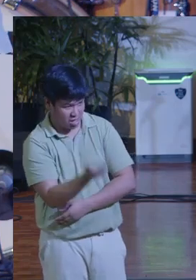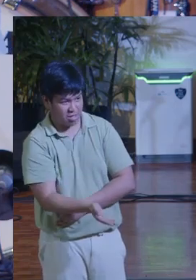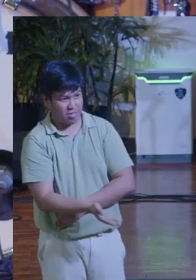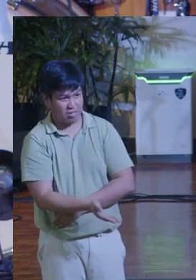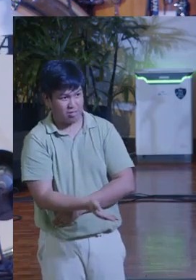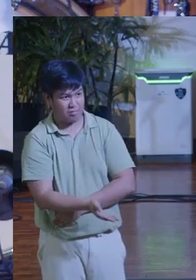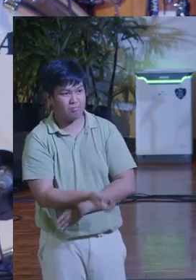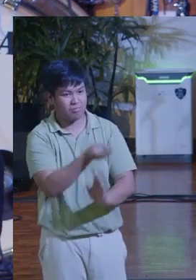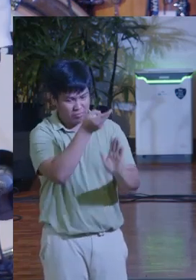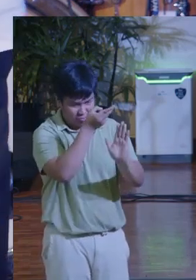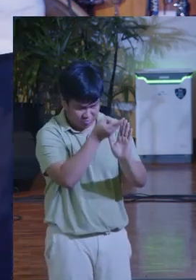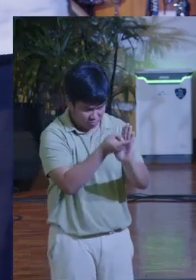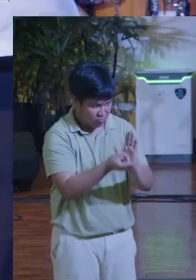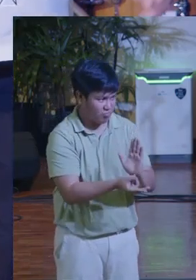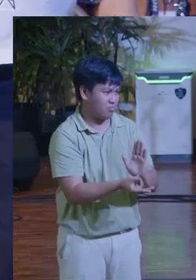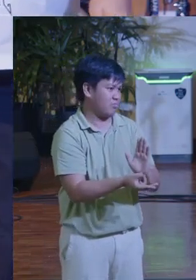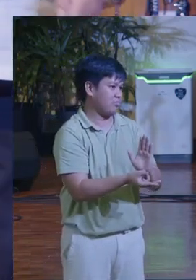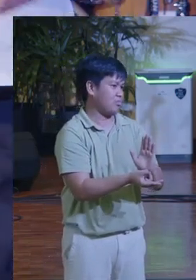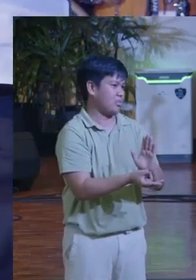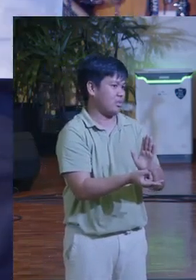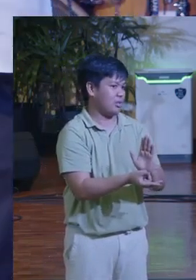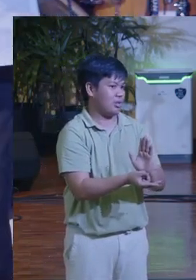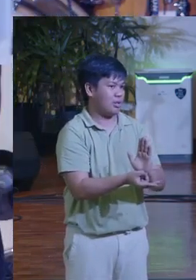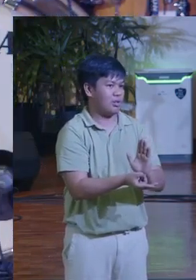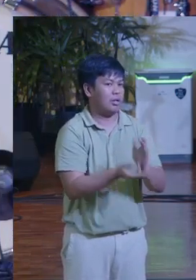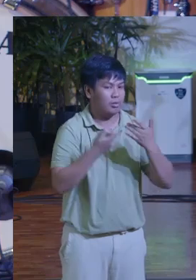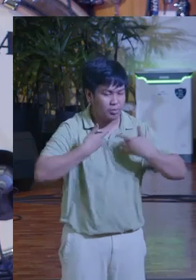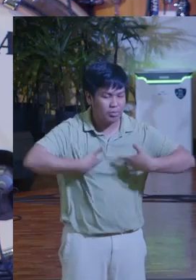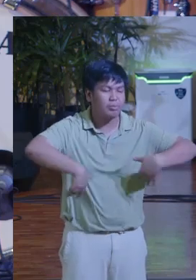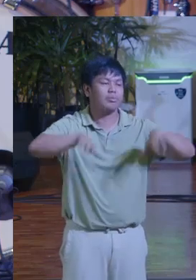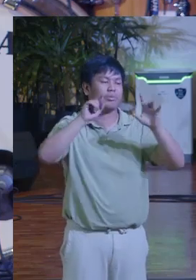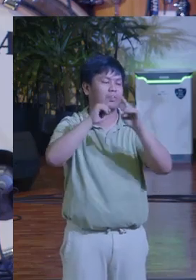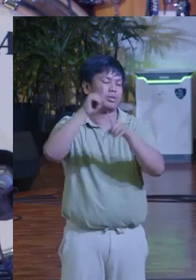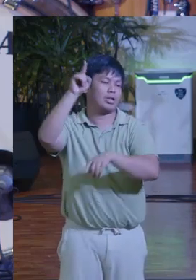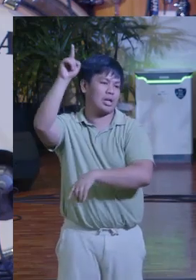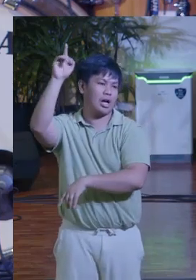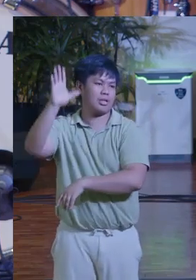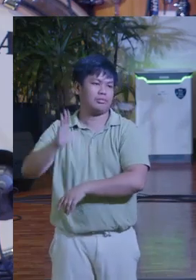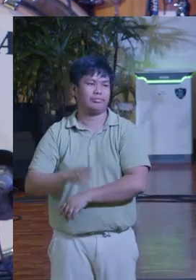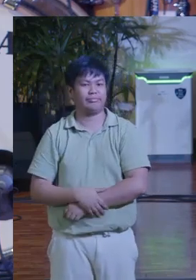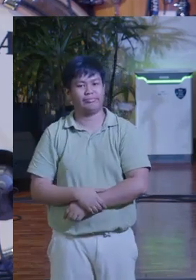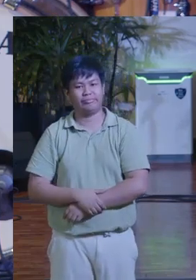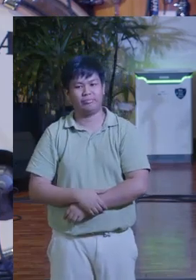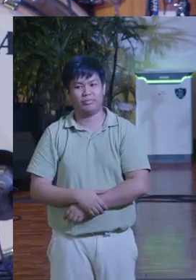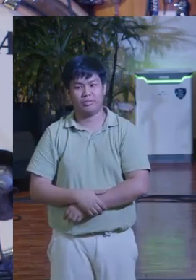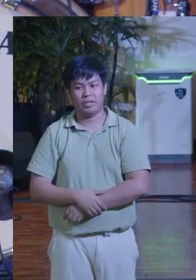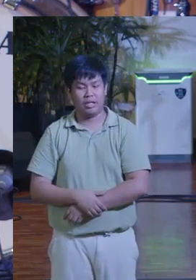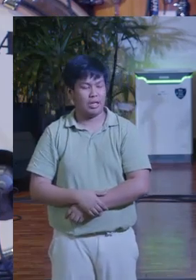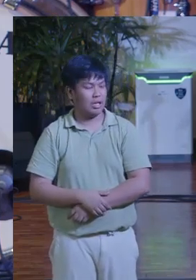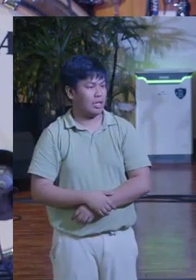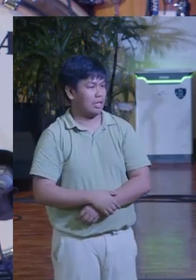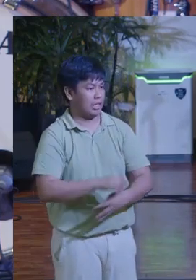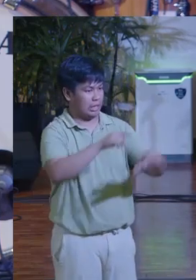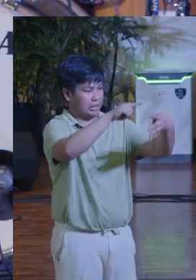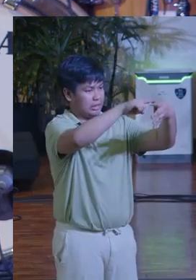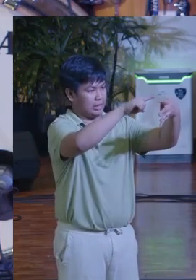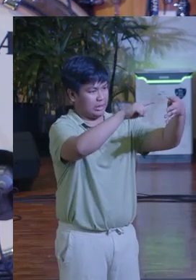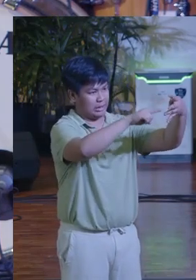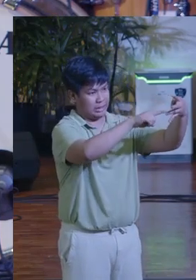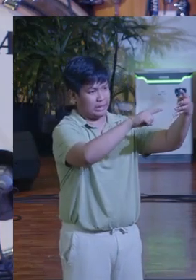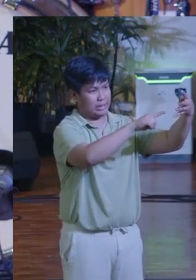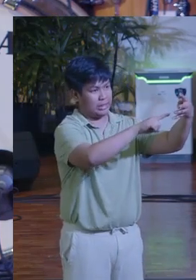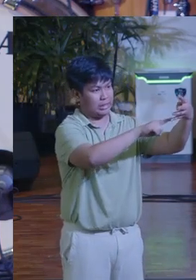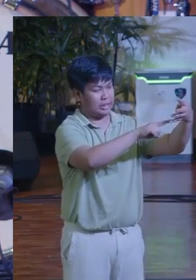siyang inilagak sa mabuting kamay ng ating Diyos. Itong tatlong ina na ito, mga